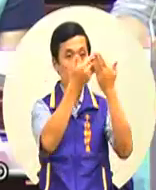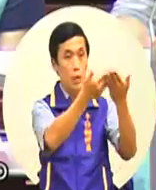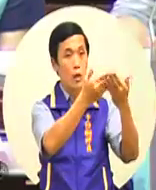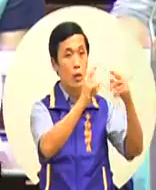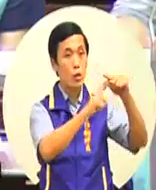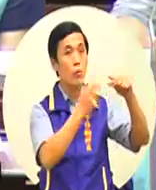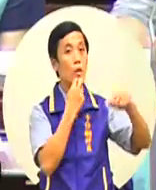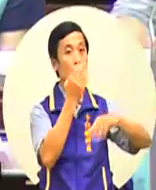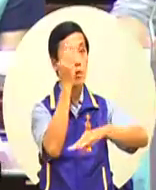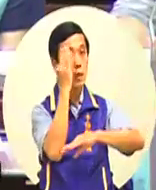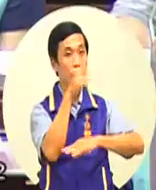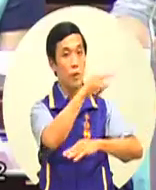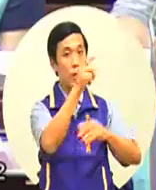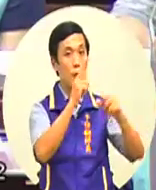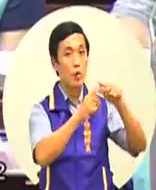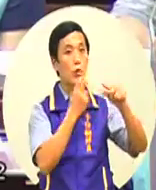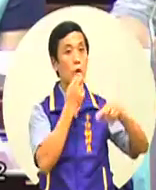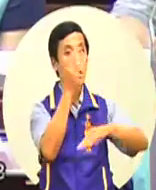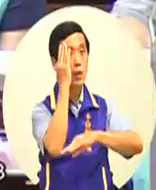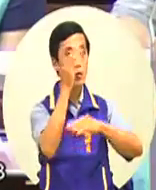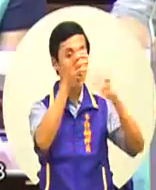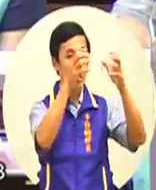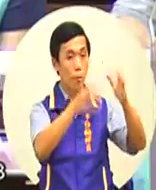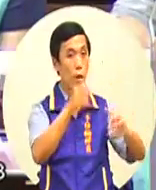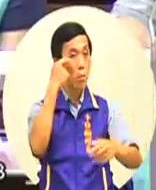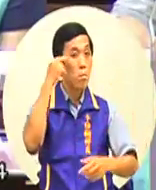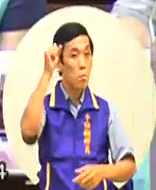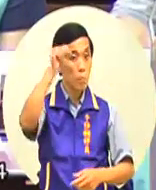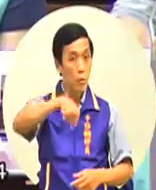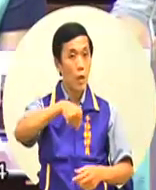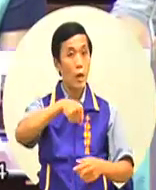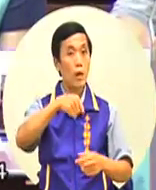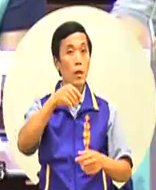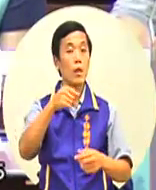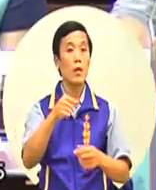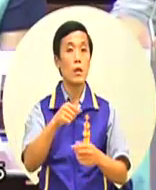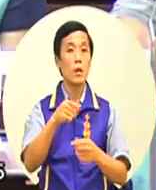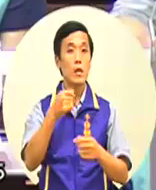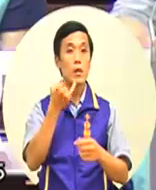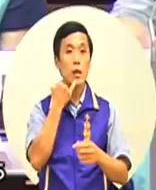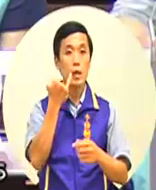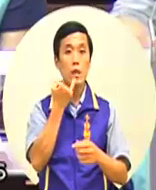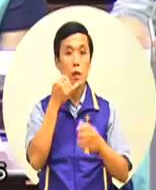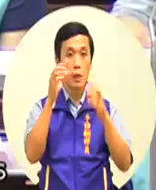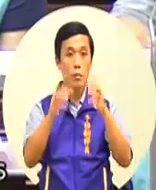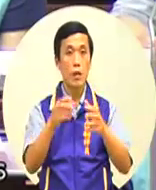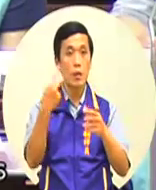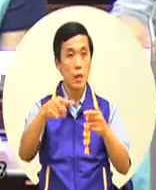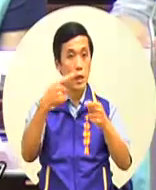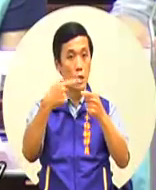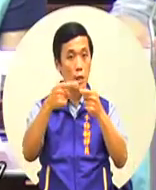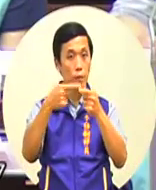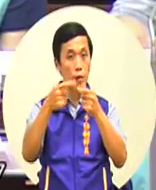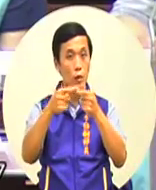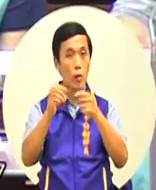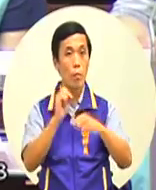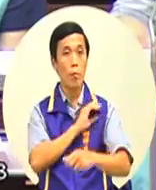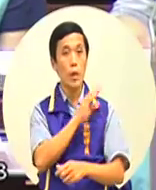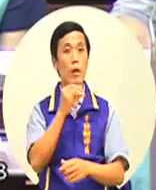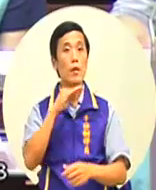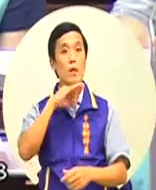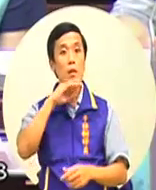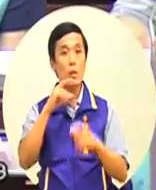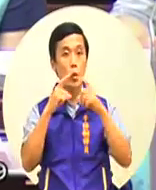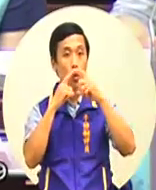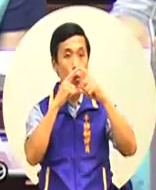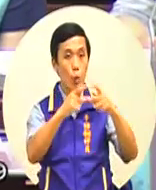央还要核准了。这个单位才可以认。 林议员，我们先处理，我们一分钟就结束了，所以等答复完我们就结